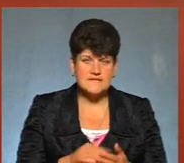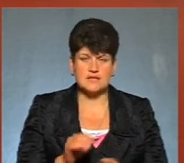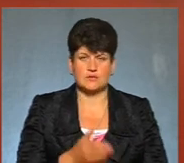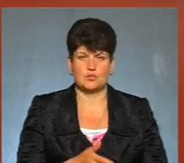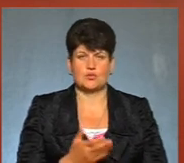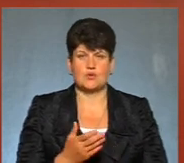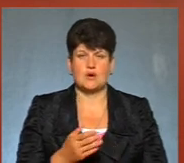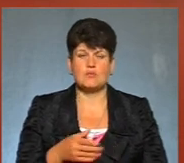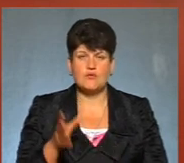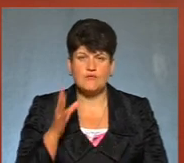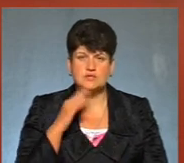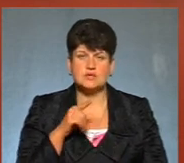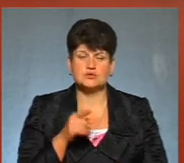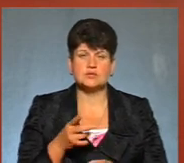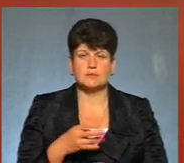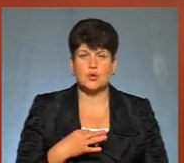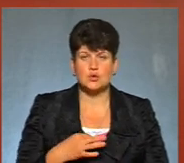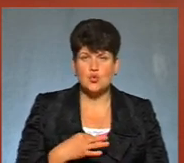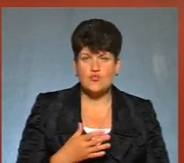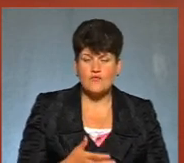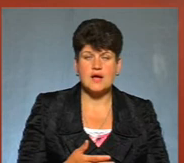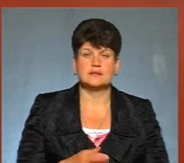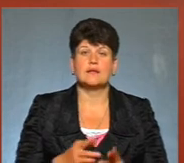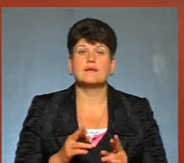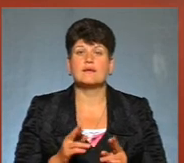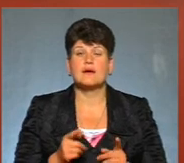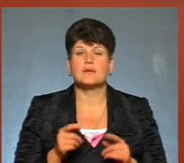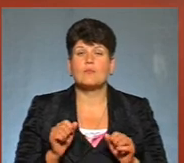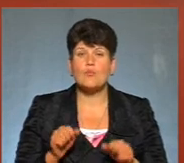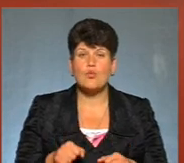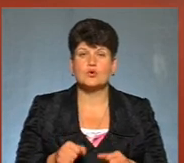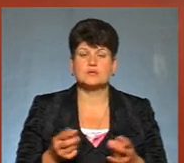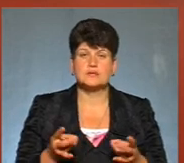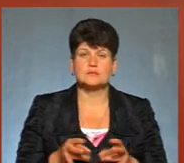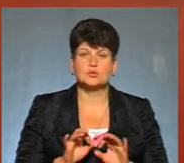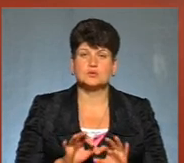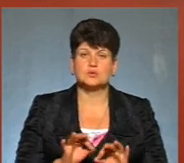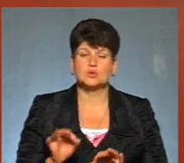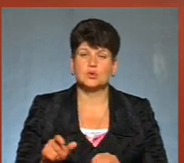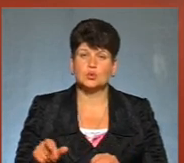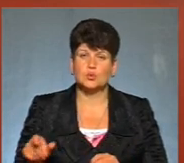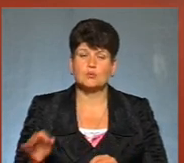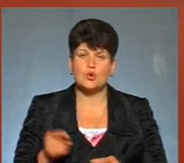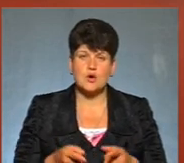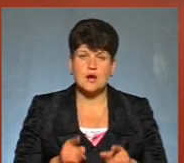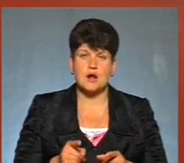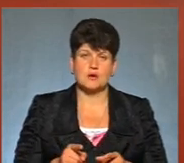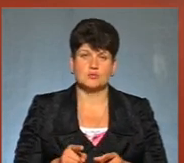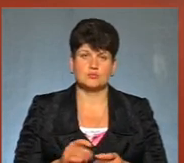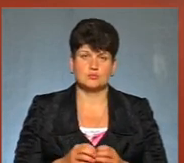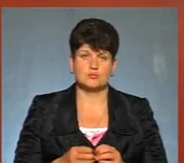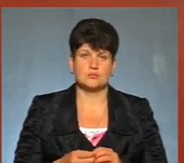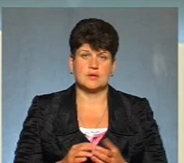що варто його ігнорувати. Як можна, яким чином варто донести людям про реальну загрозу